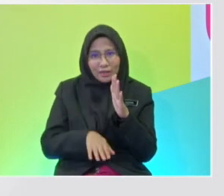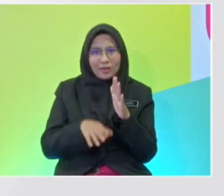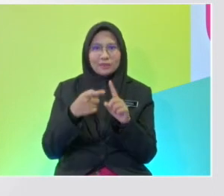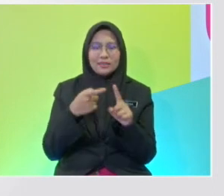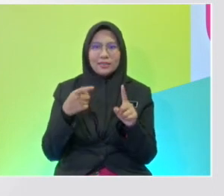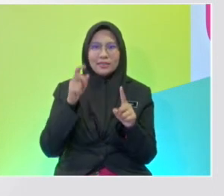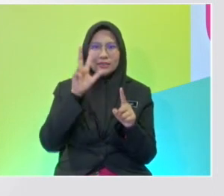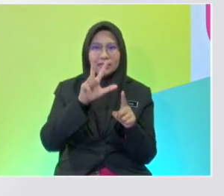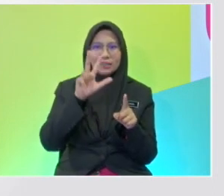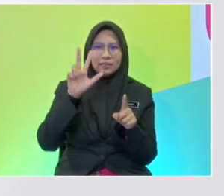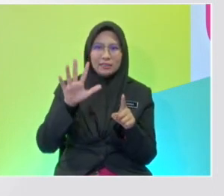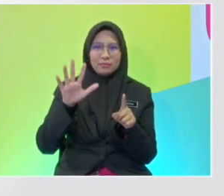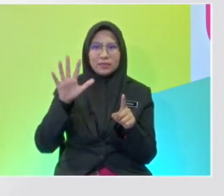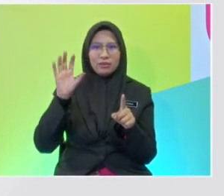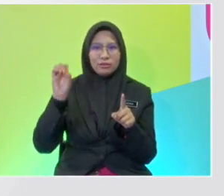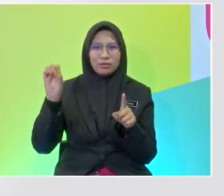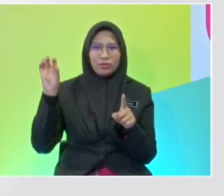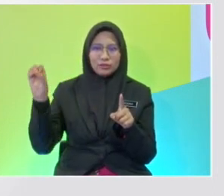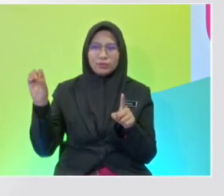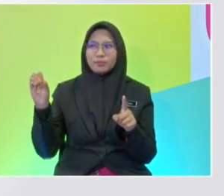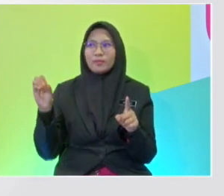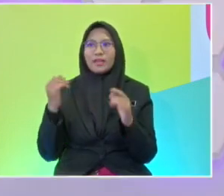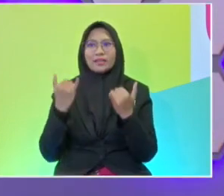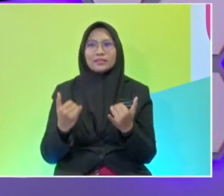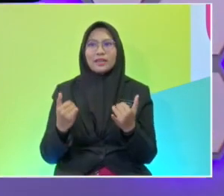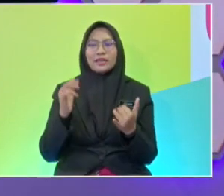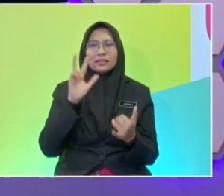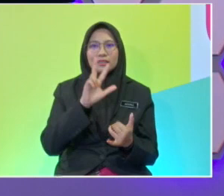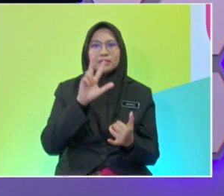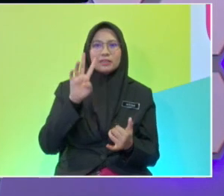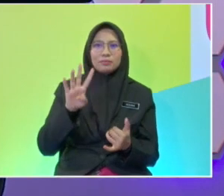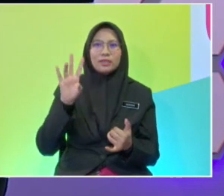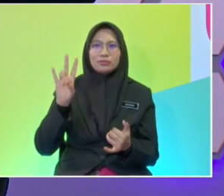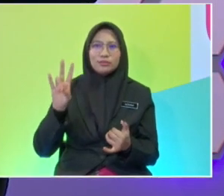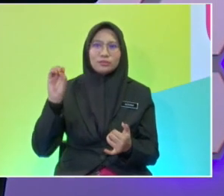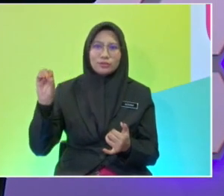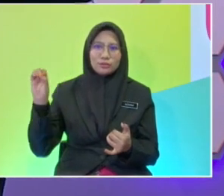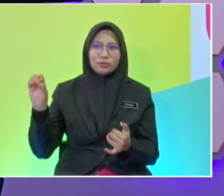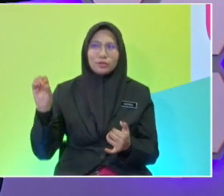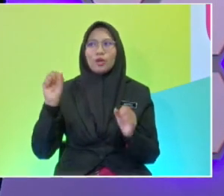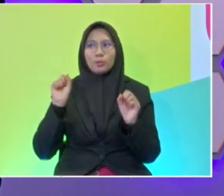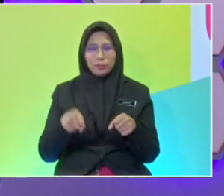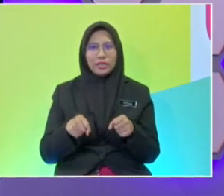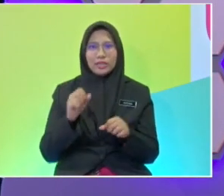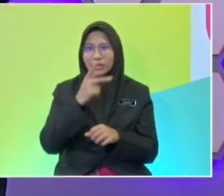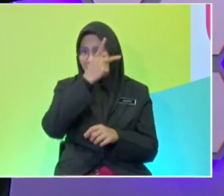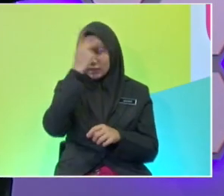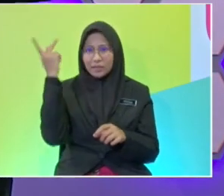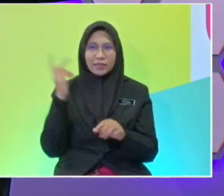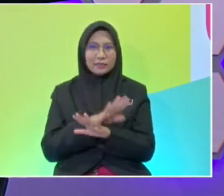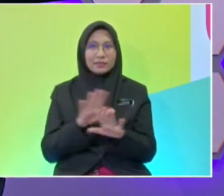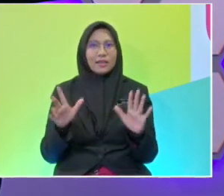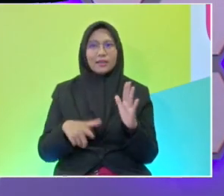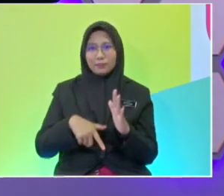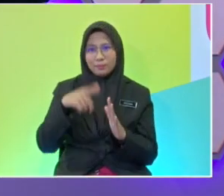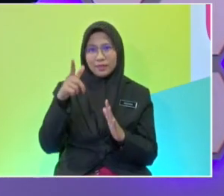347 759 ini boleh boleh tidak melebihi tidak melebihi Oke soalnya respon